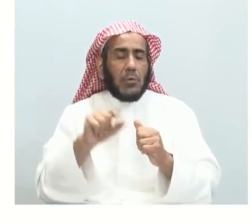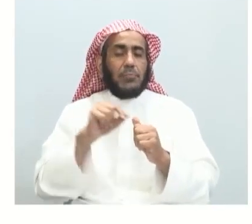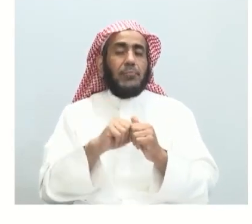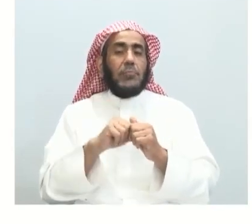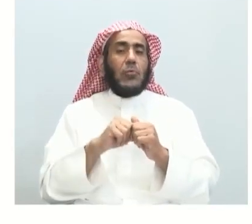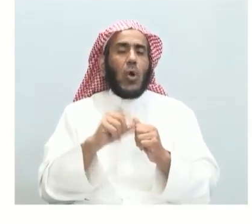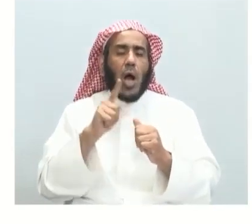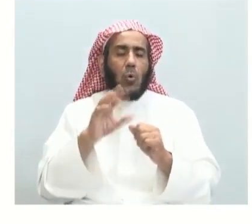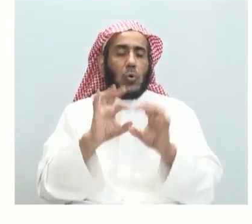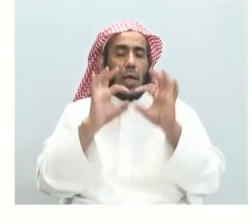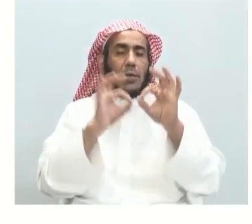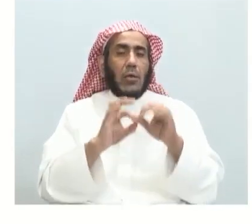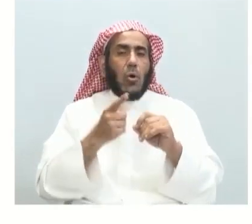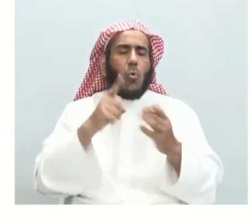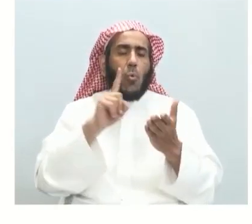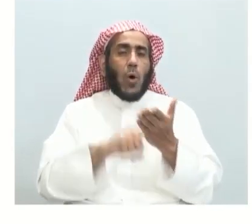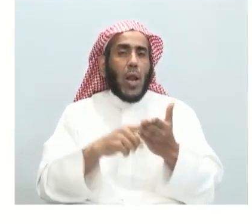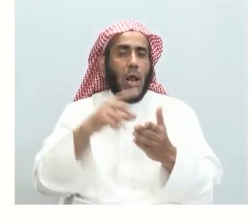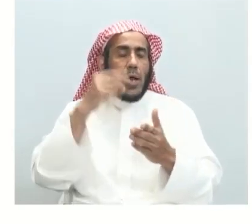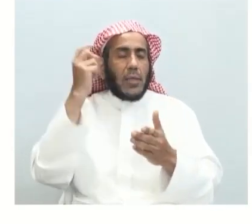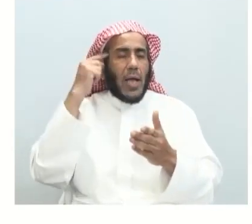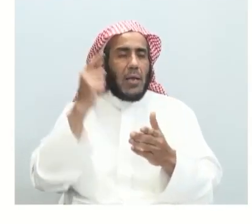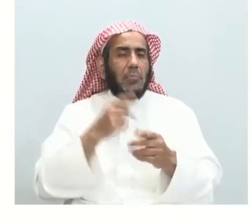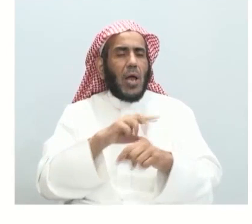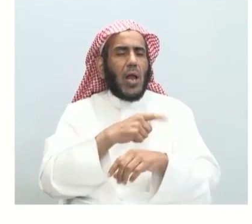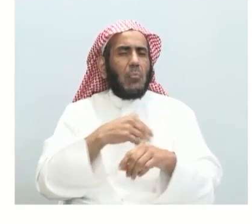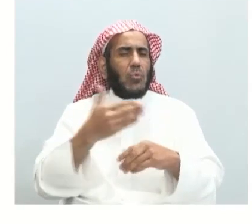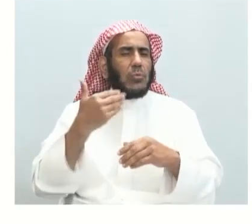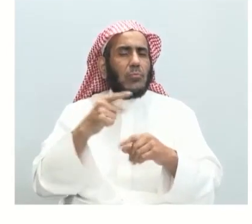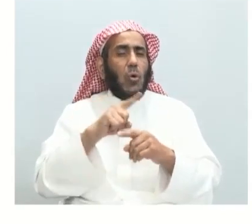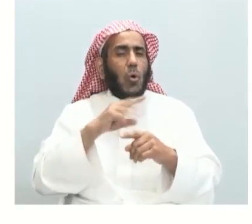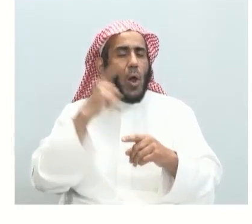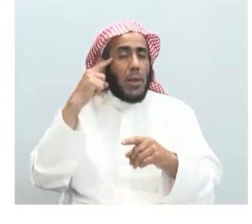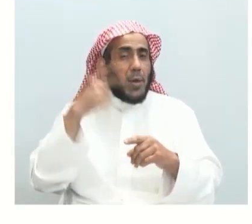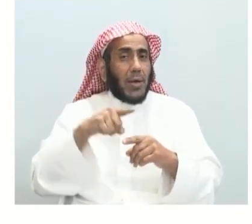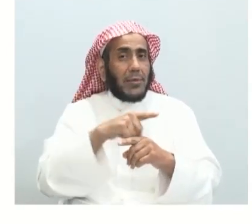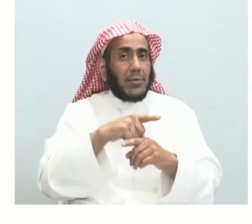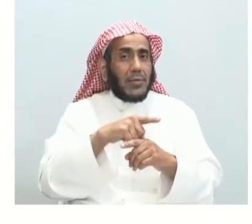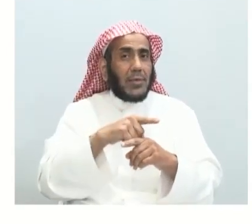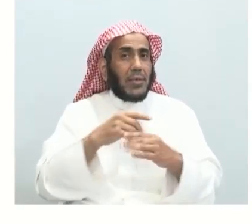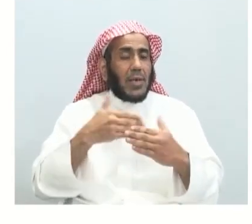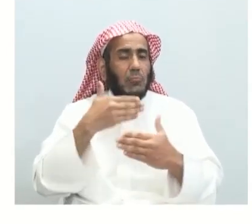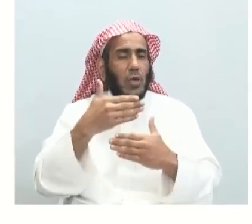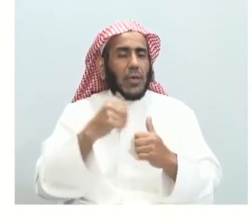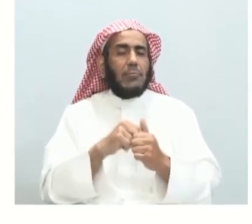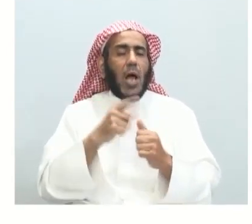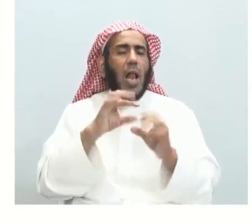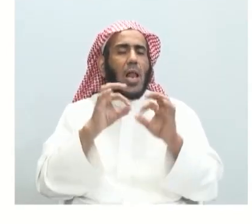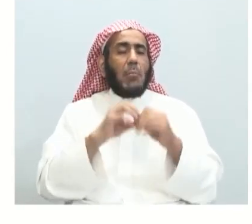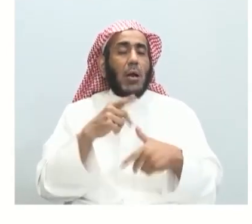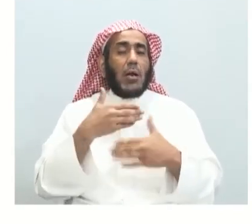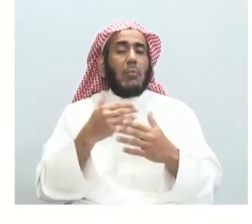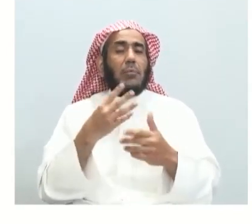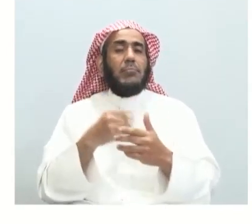هي قول الله تعالى ولقد علمنا المستقدمين منكم ولقد علمنا المستا اخرين العباره